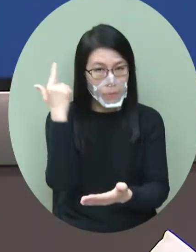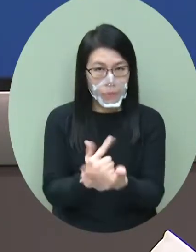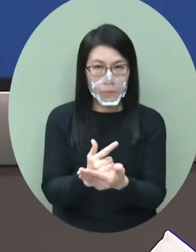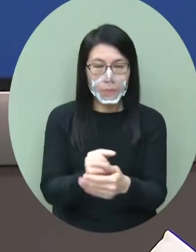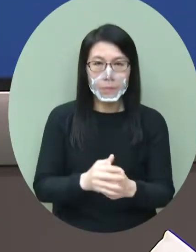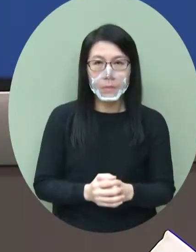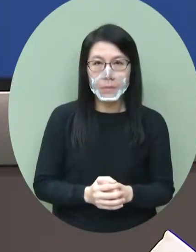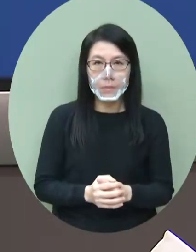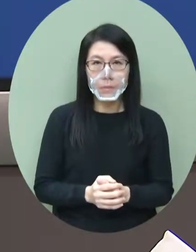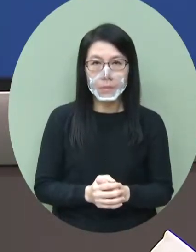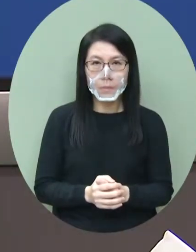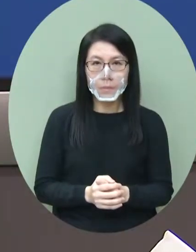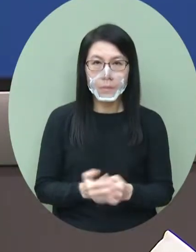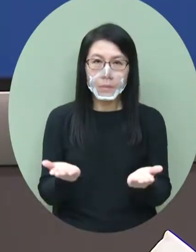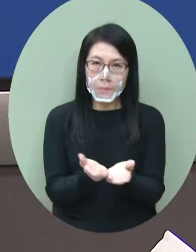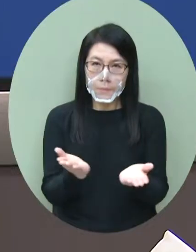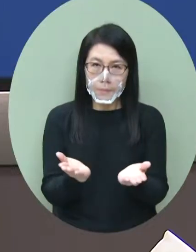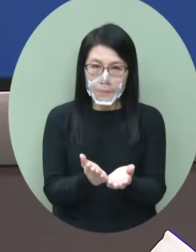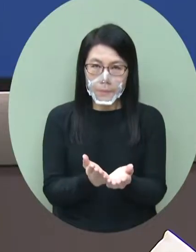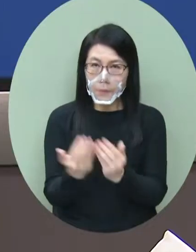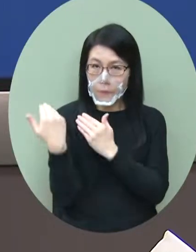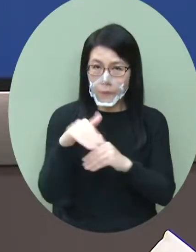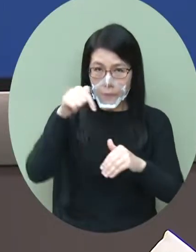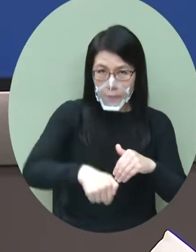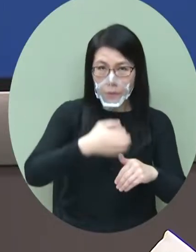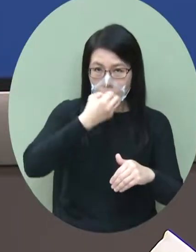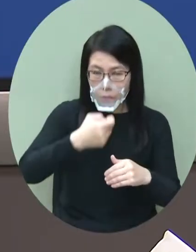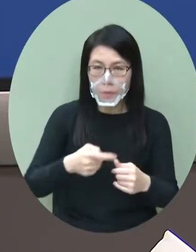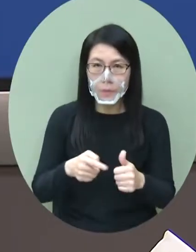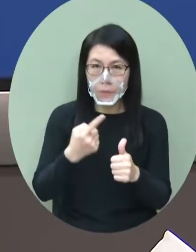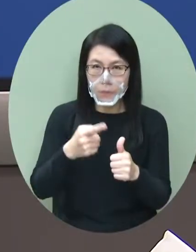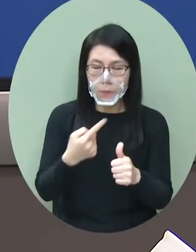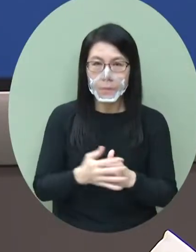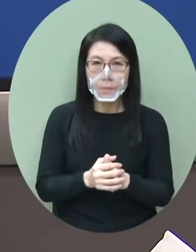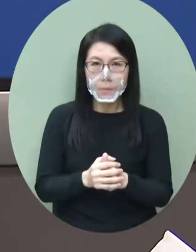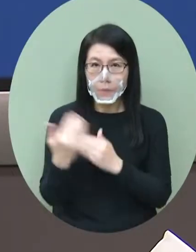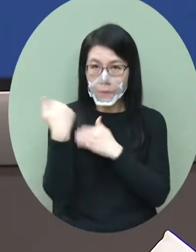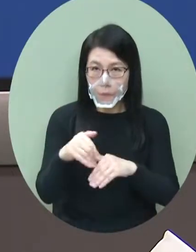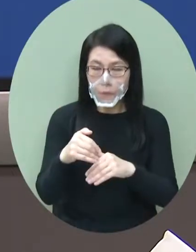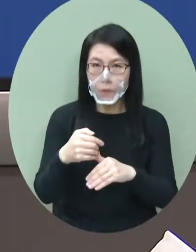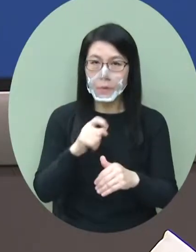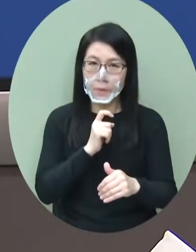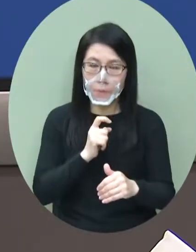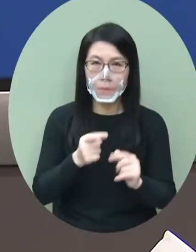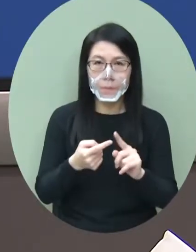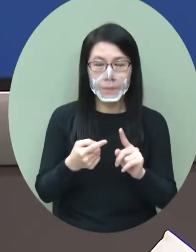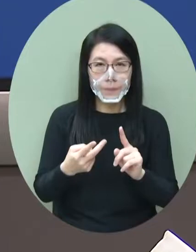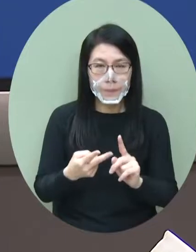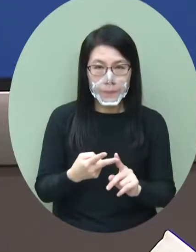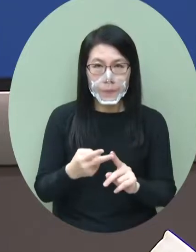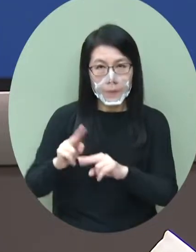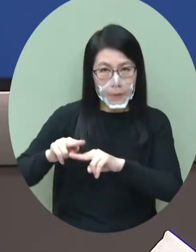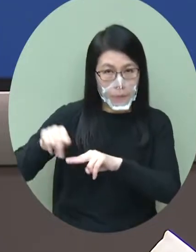为重要的。要确保这些货品来到香港呢，第一当然